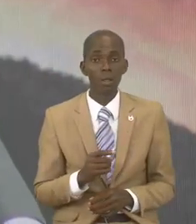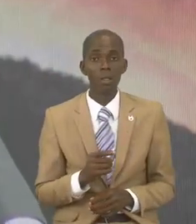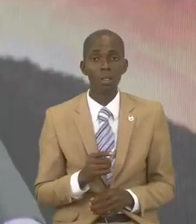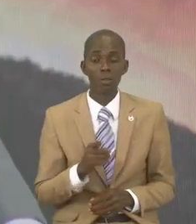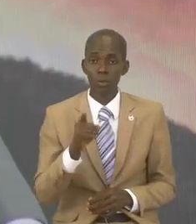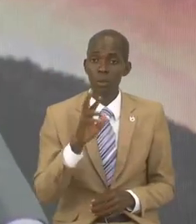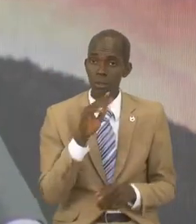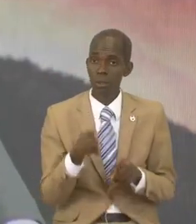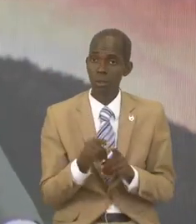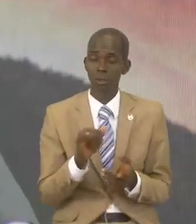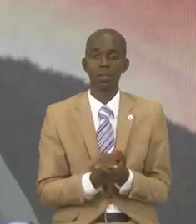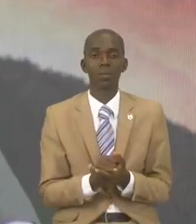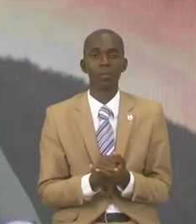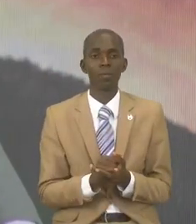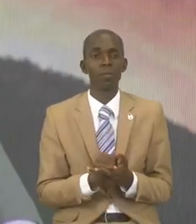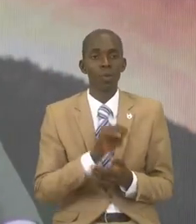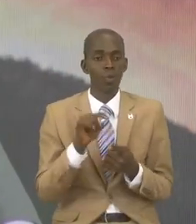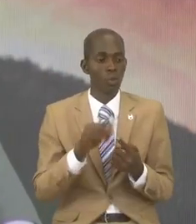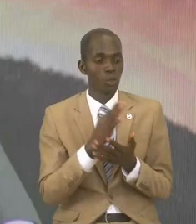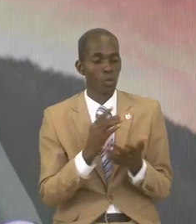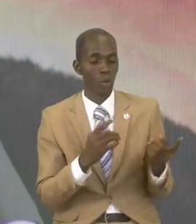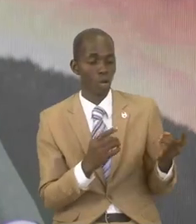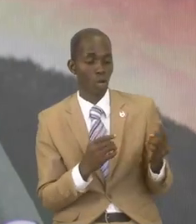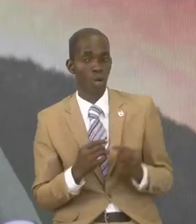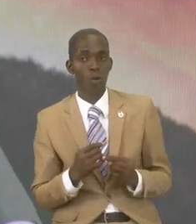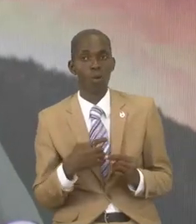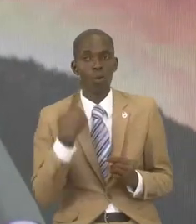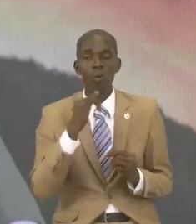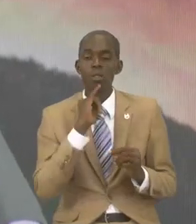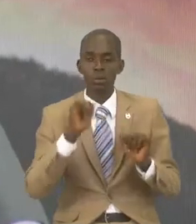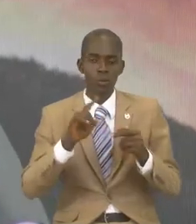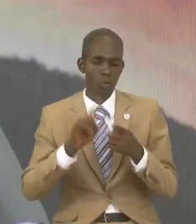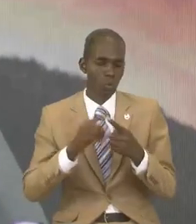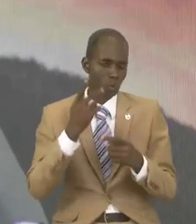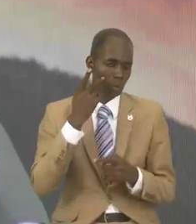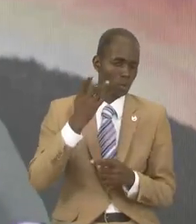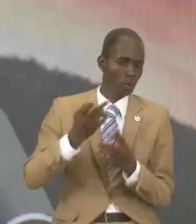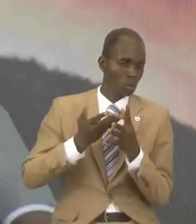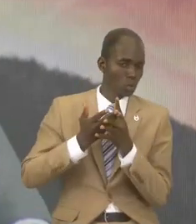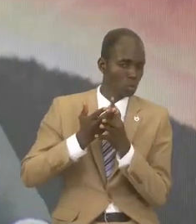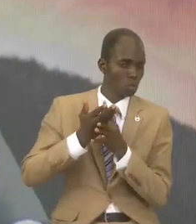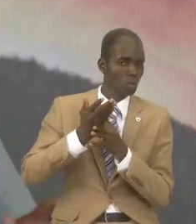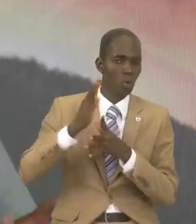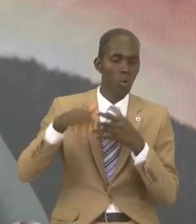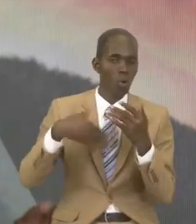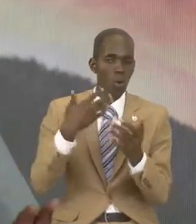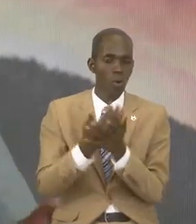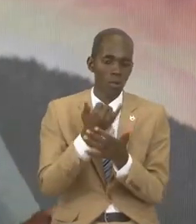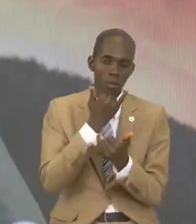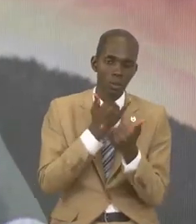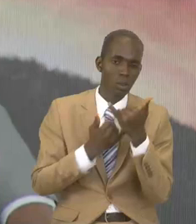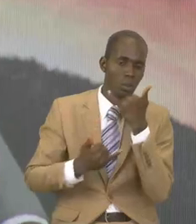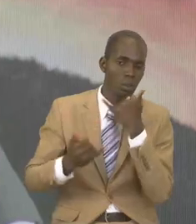ça, quand quelqu'un vient pour voir tous les